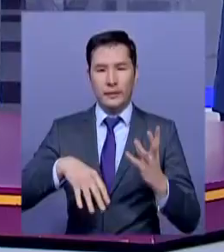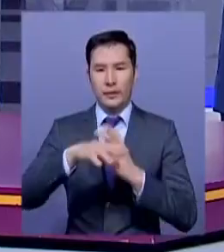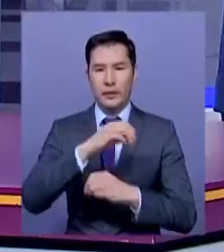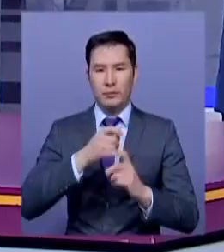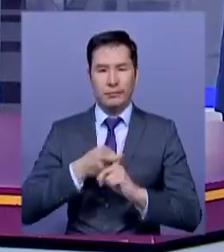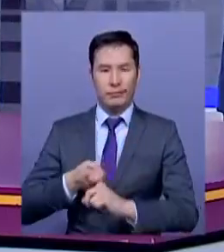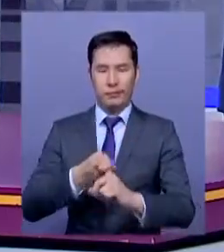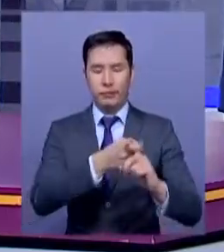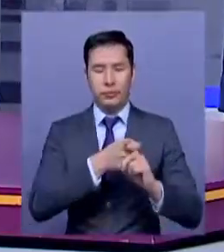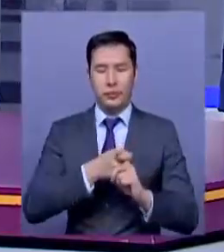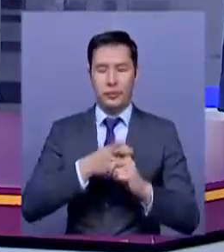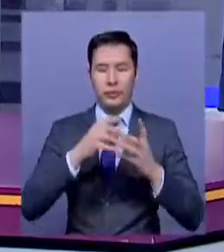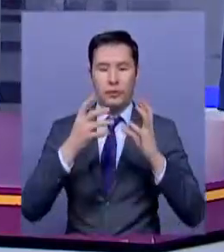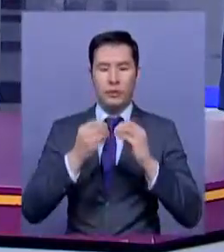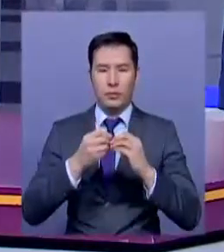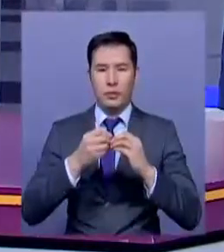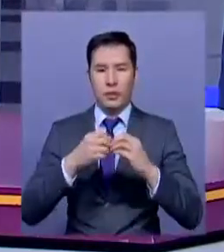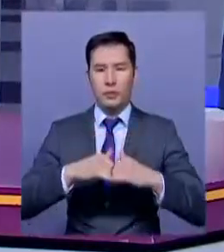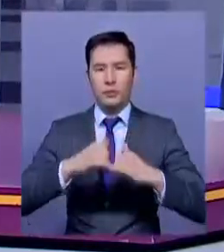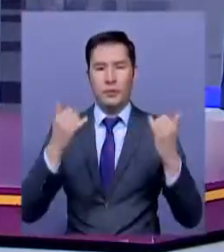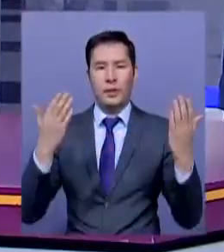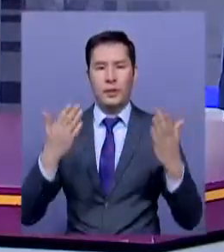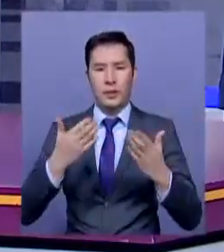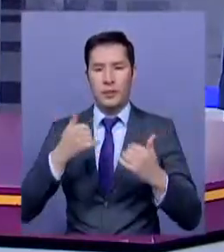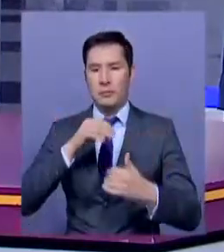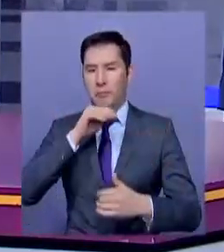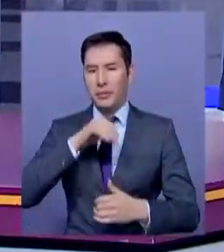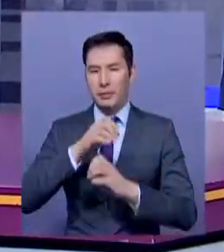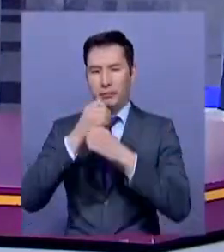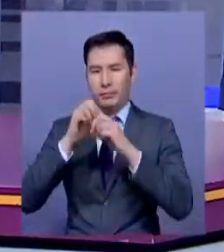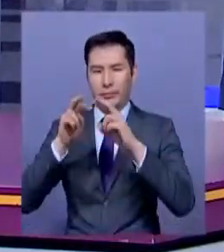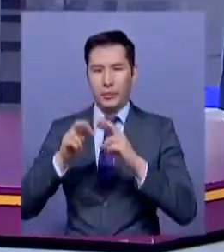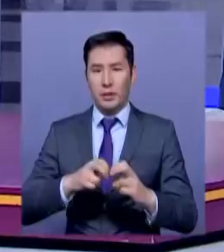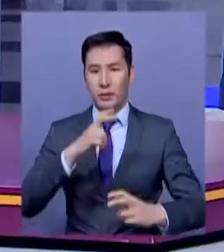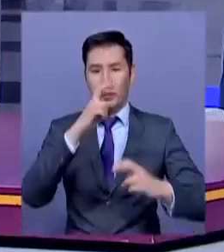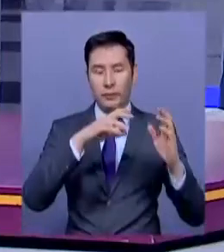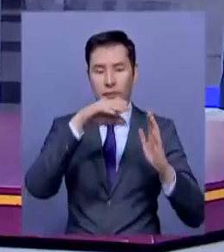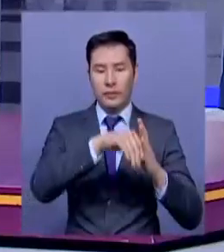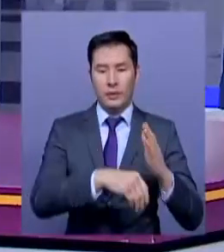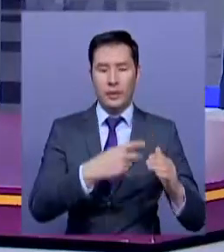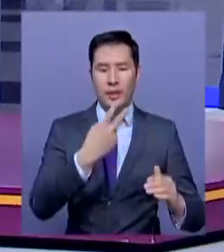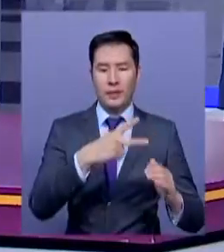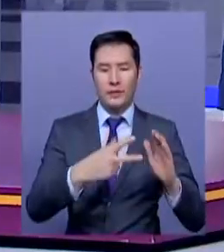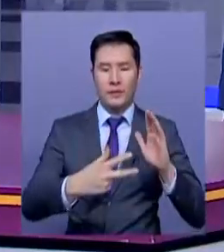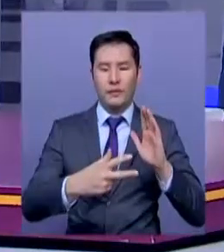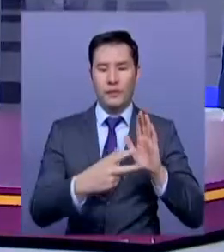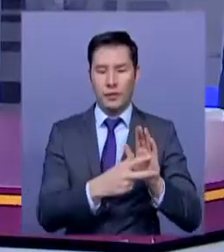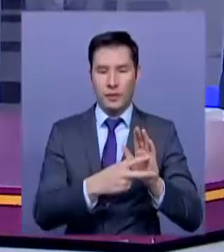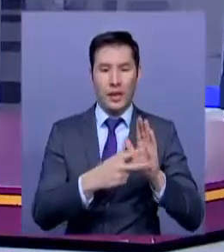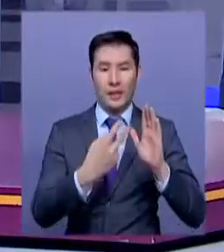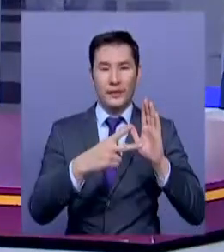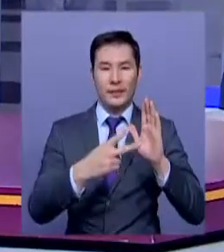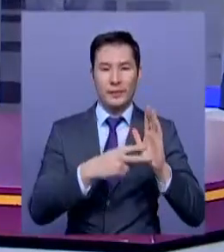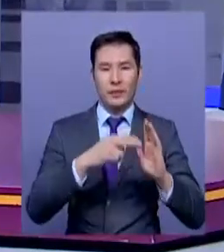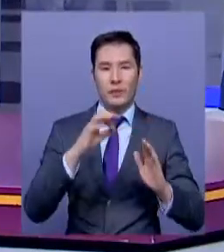Мамандар қазір кеселдің салдарын анықтап, зерттеу жұмыстарын жасап жатыр. Фабрикада құс тұмауы 27 қазан күні анықталған. Індет